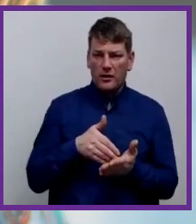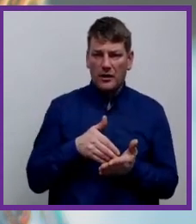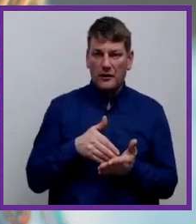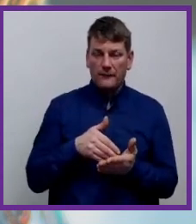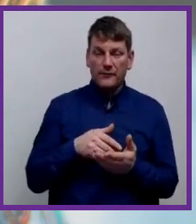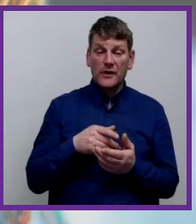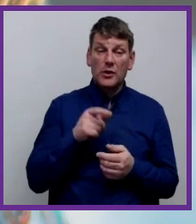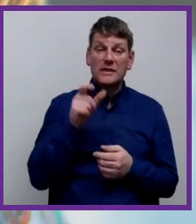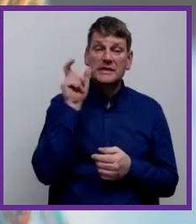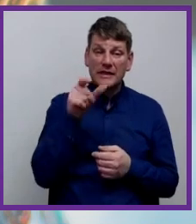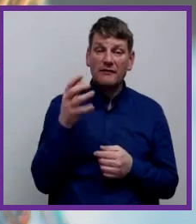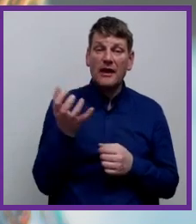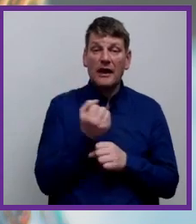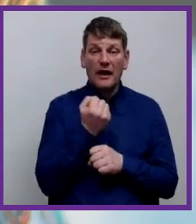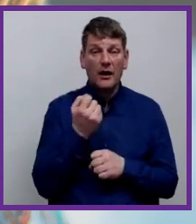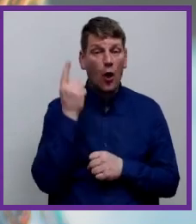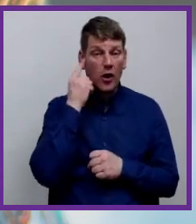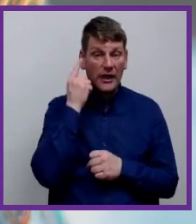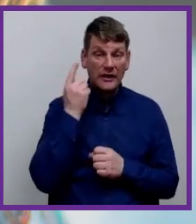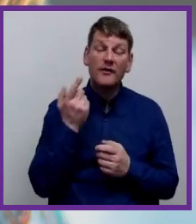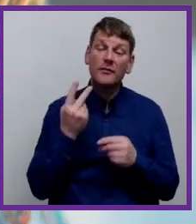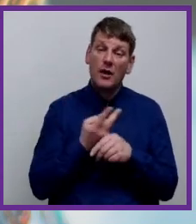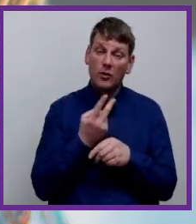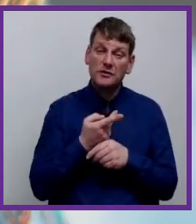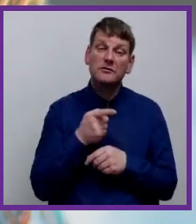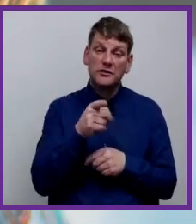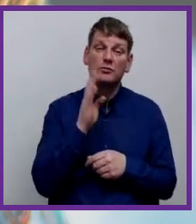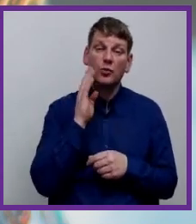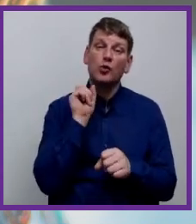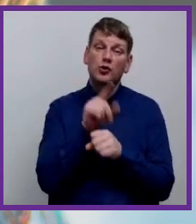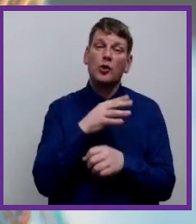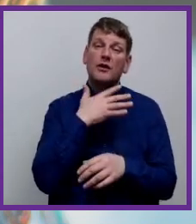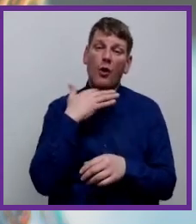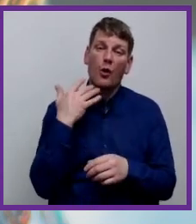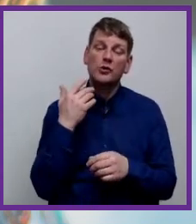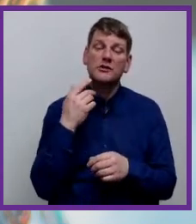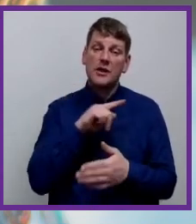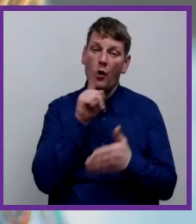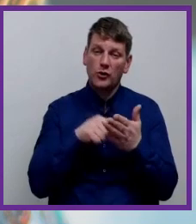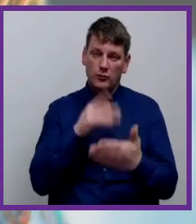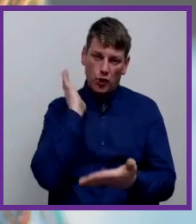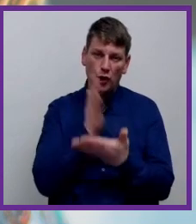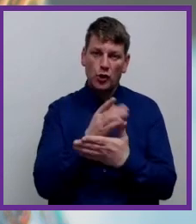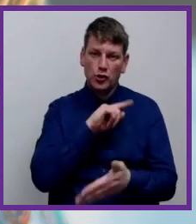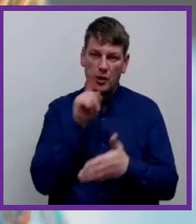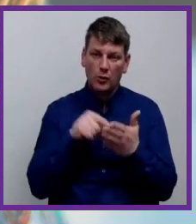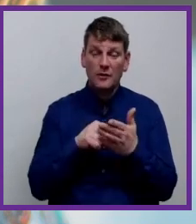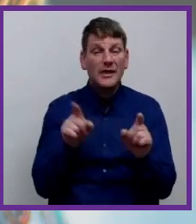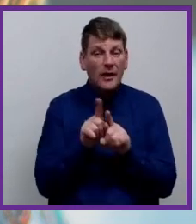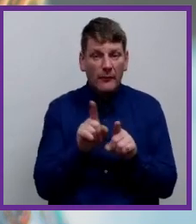savukārt cilvēki ar kognitīviem traucējumiem visticamāk uzdotu ļoti daudz jautājumus un tieši jautājumus. Un arī tieši tāpat arī